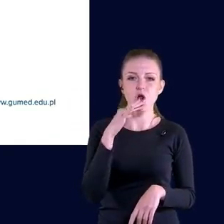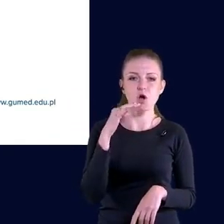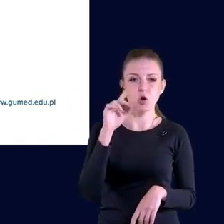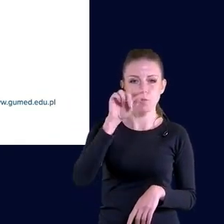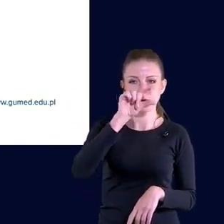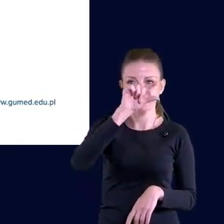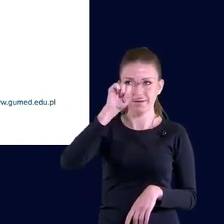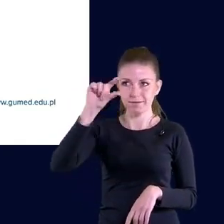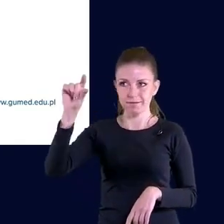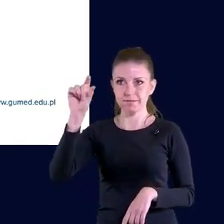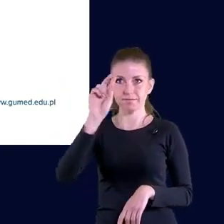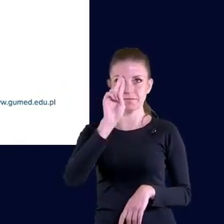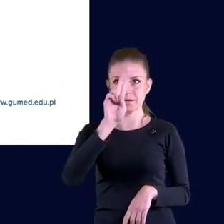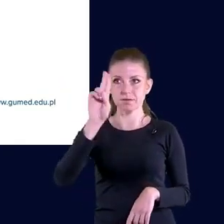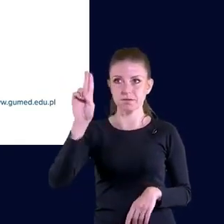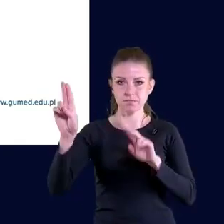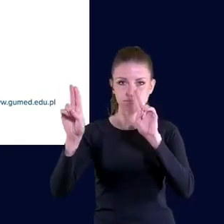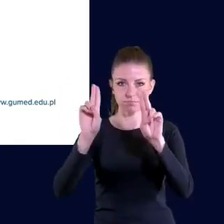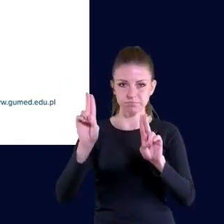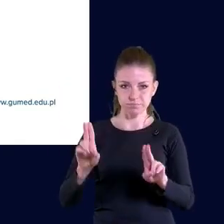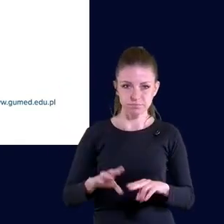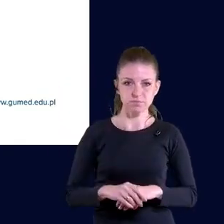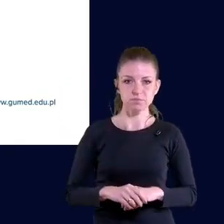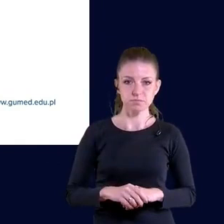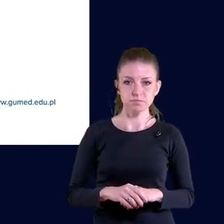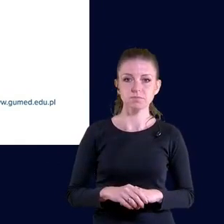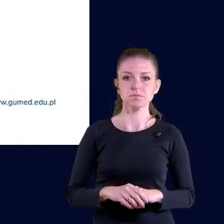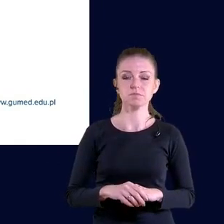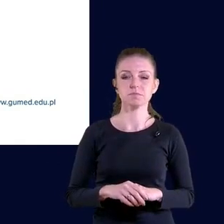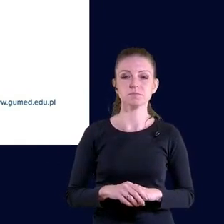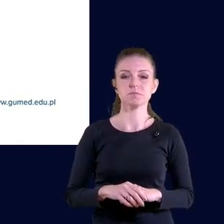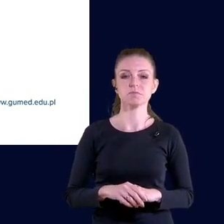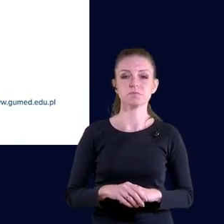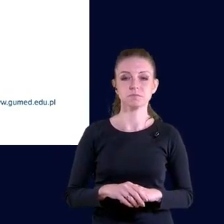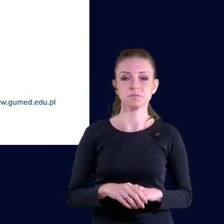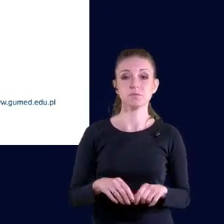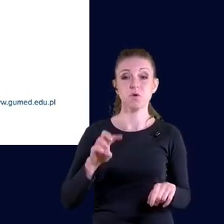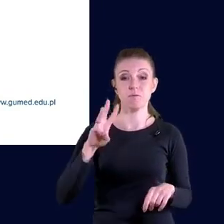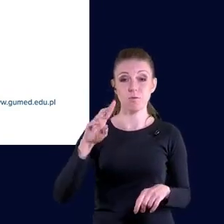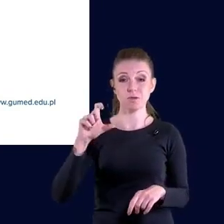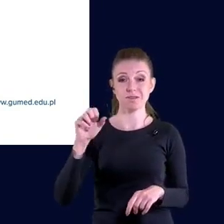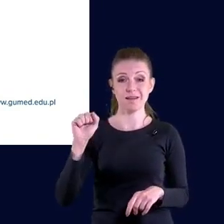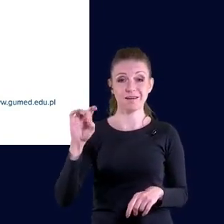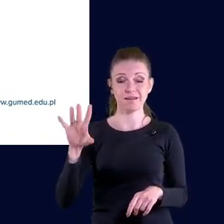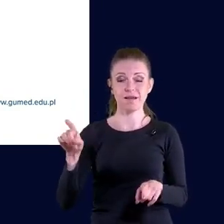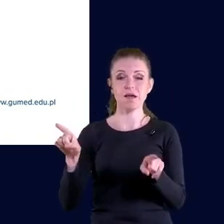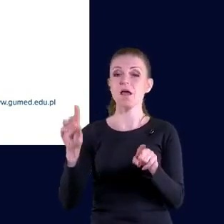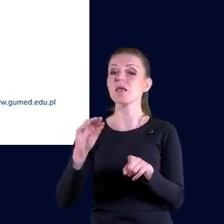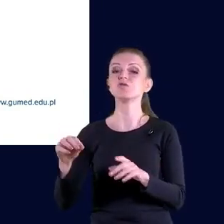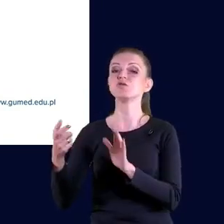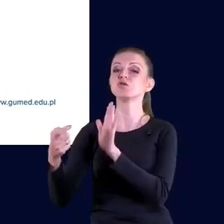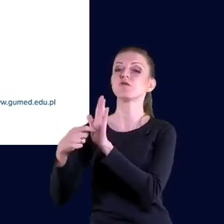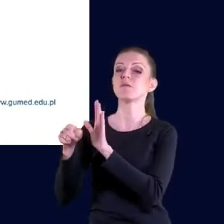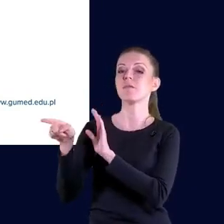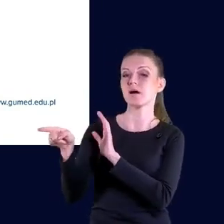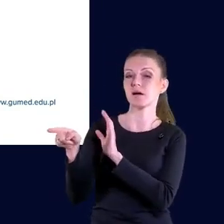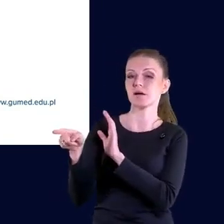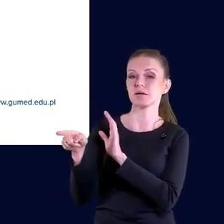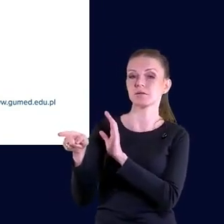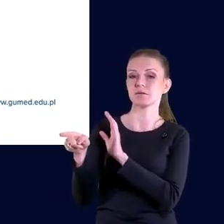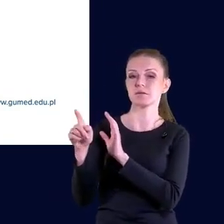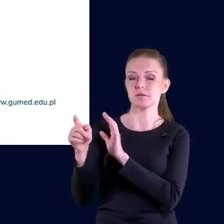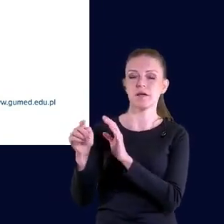warstwę tekstową takich takiego elementu wymaga także pewnego sformatowania